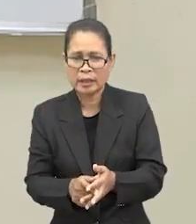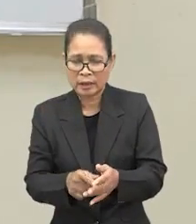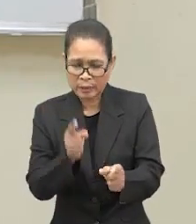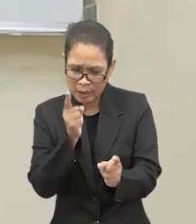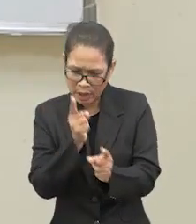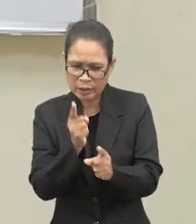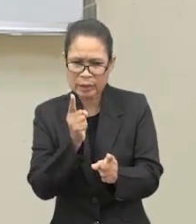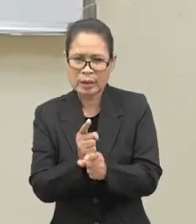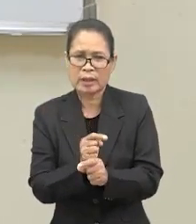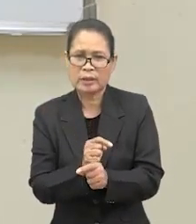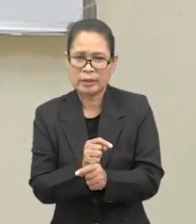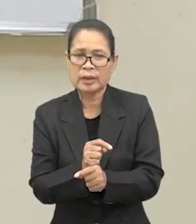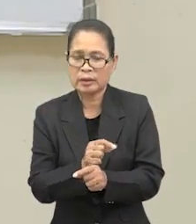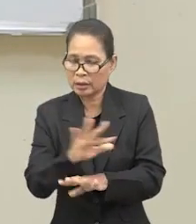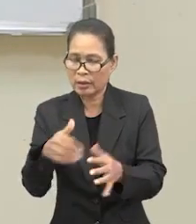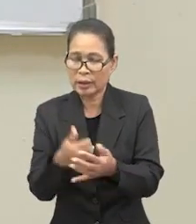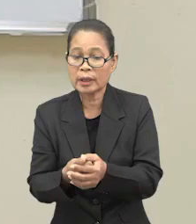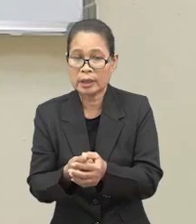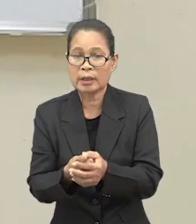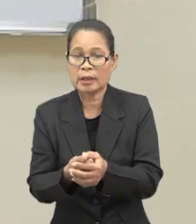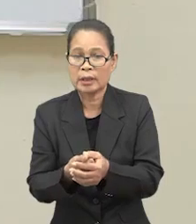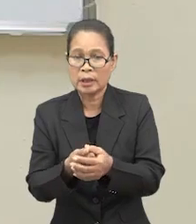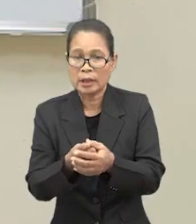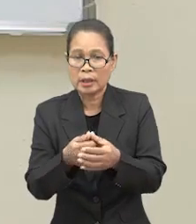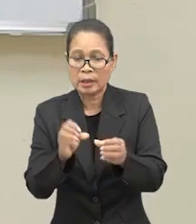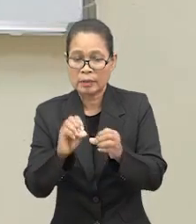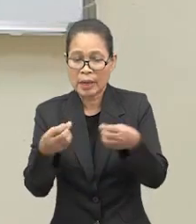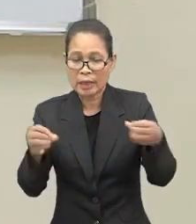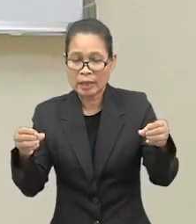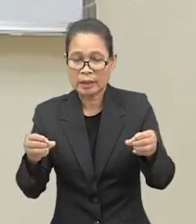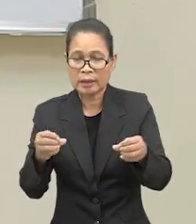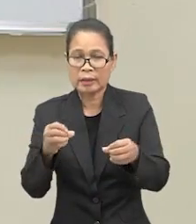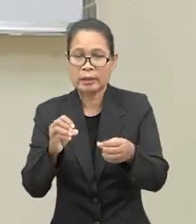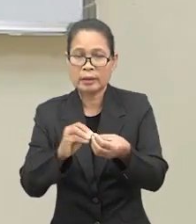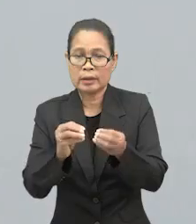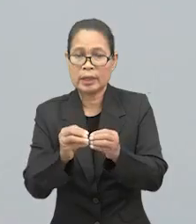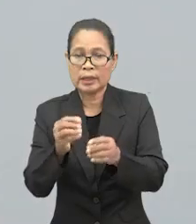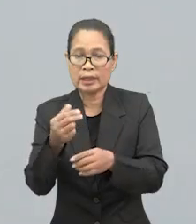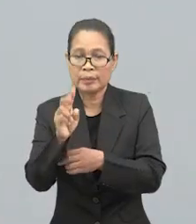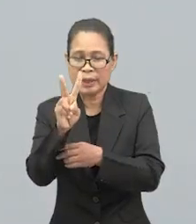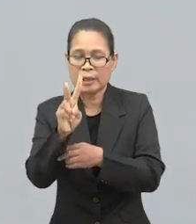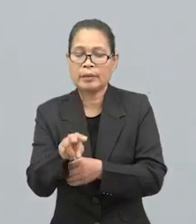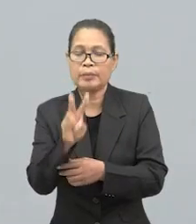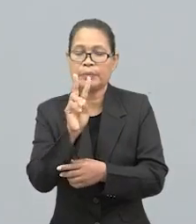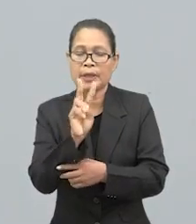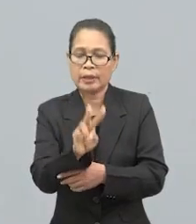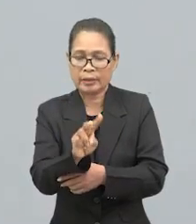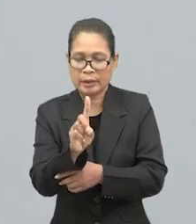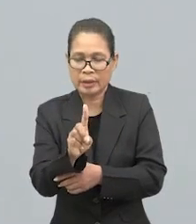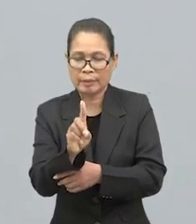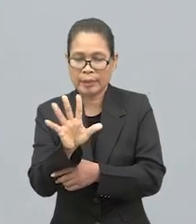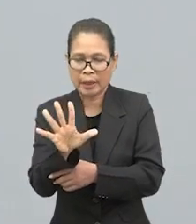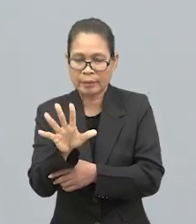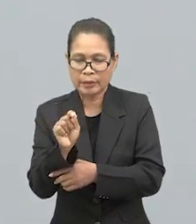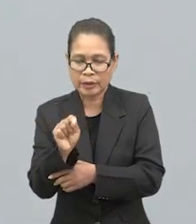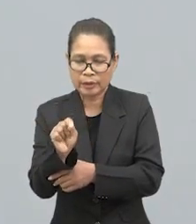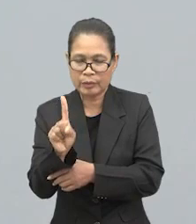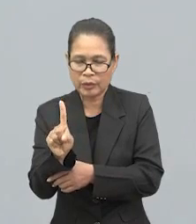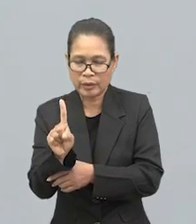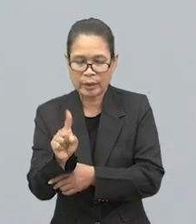đã để xong chẳng mơ từng ngọt nế là bạn lấy tì pi ní cư pi rồi đọc